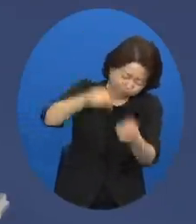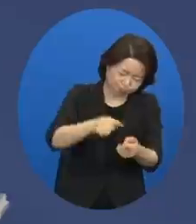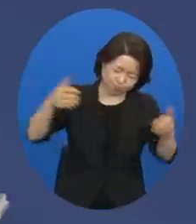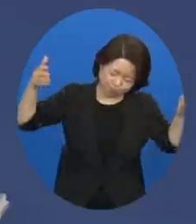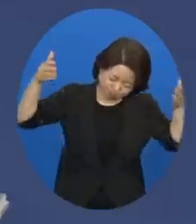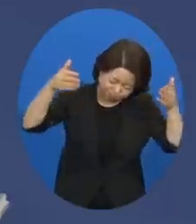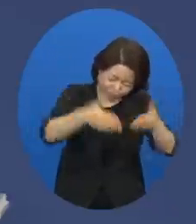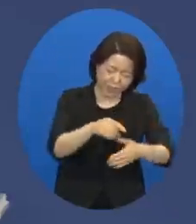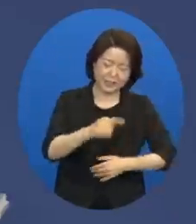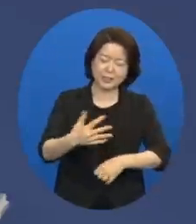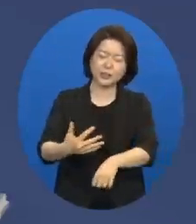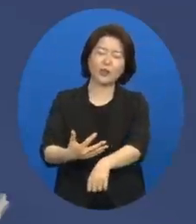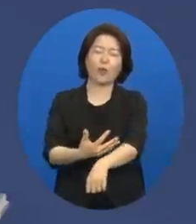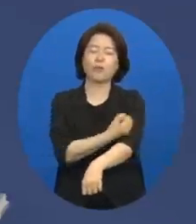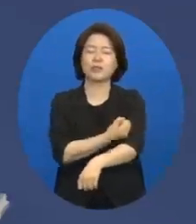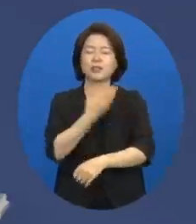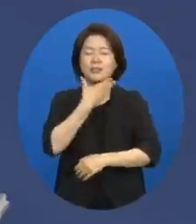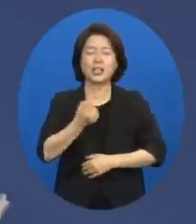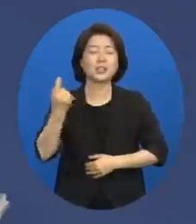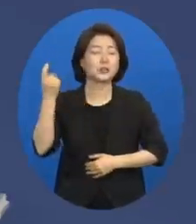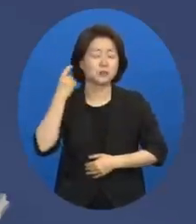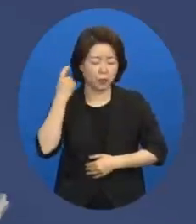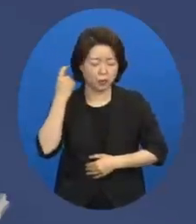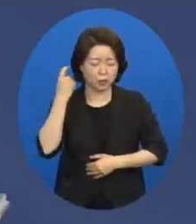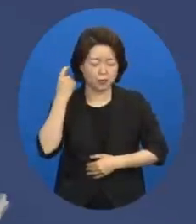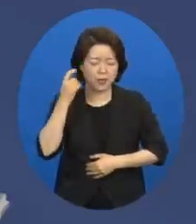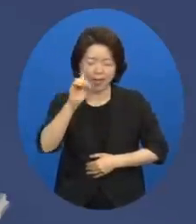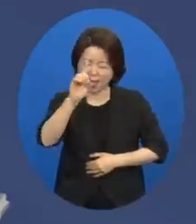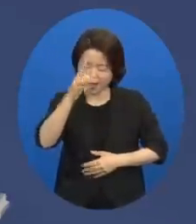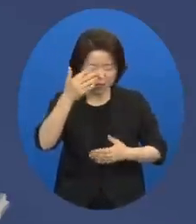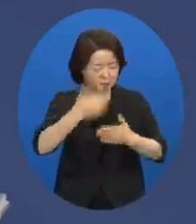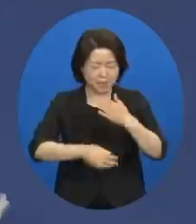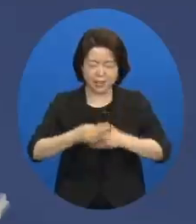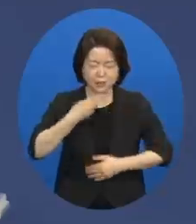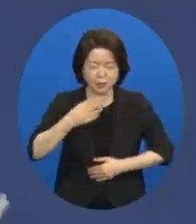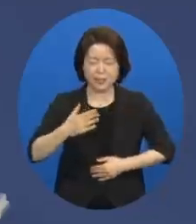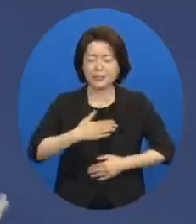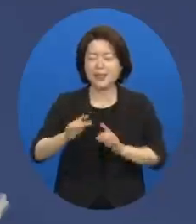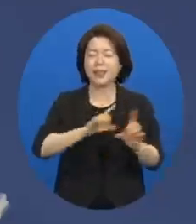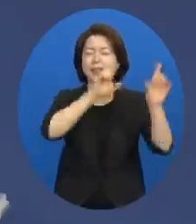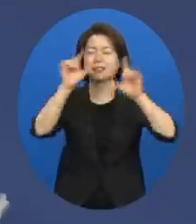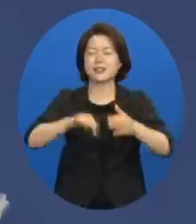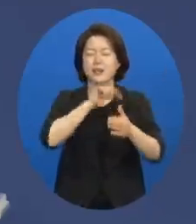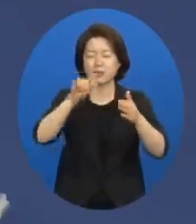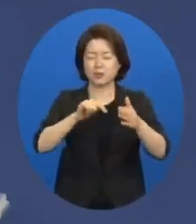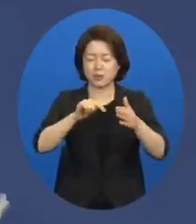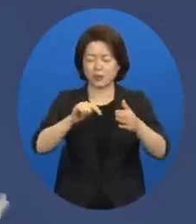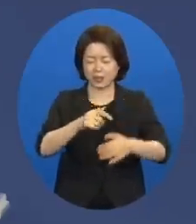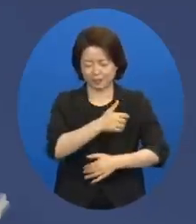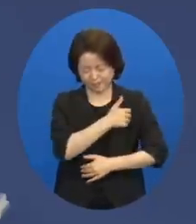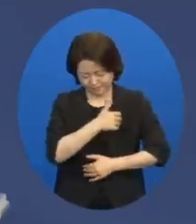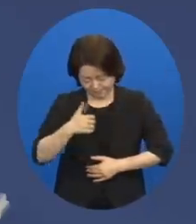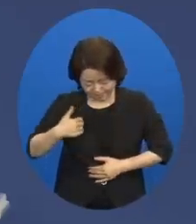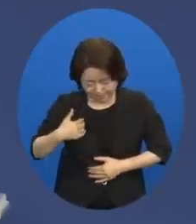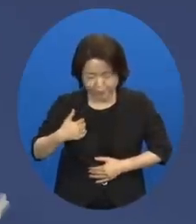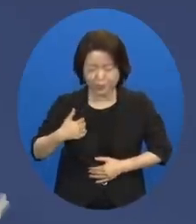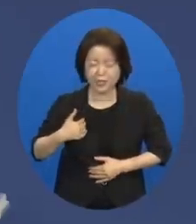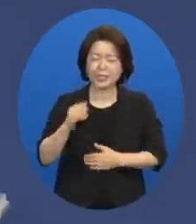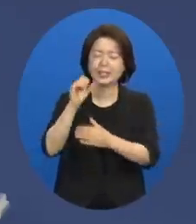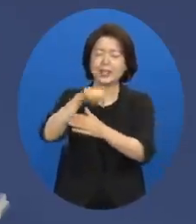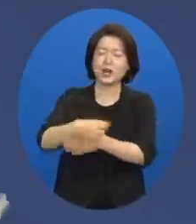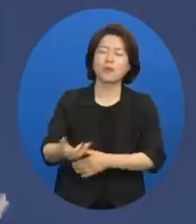그 어마어마한 그 복음을 애누리 없이 내 삶에 마음껏 열매